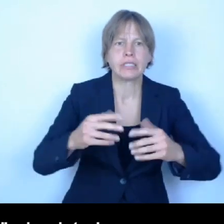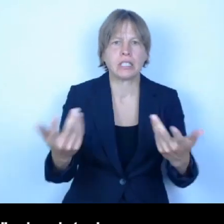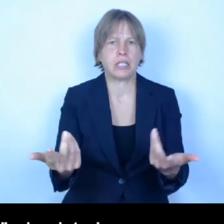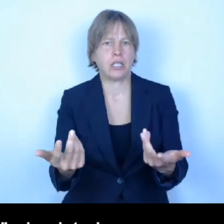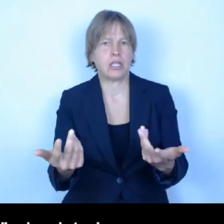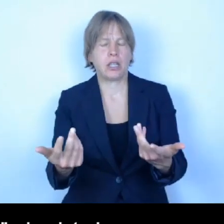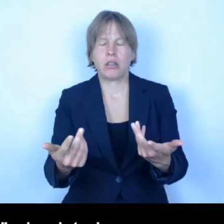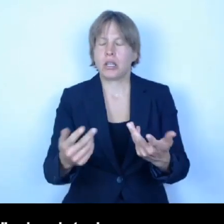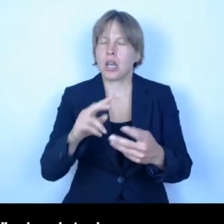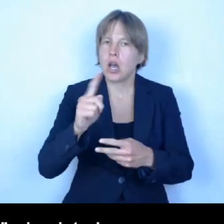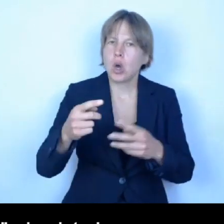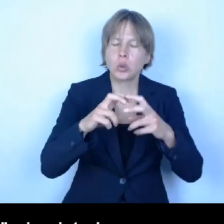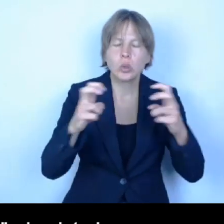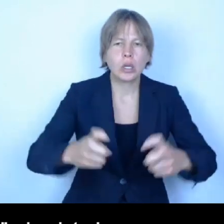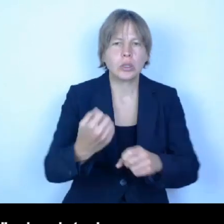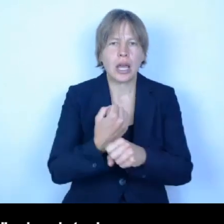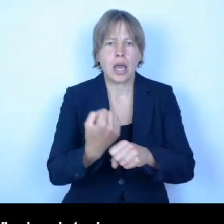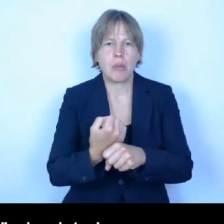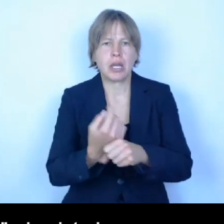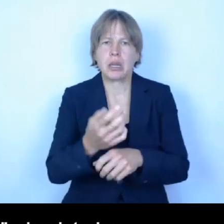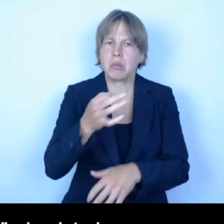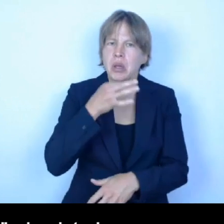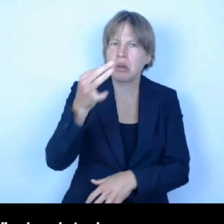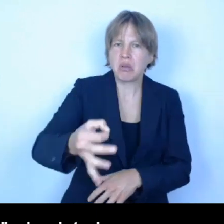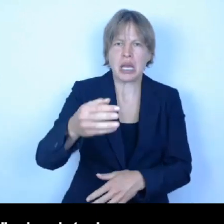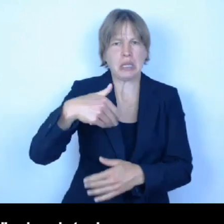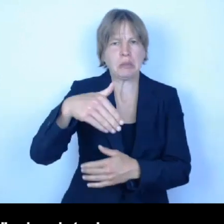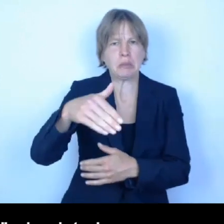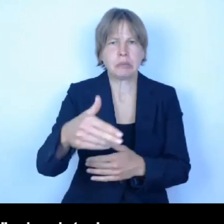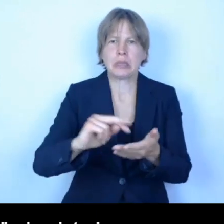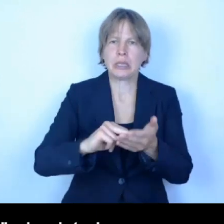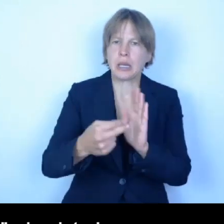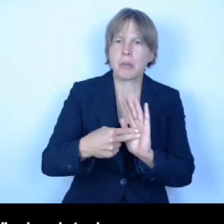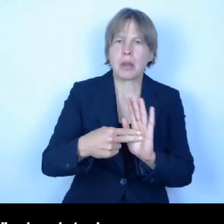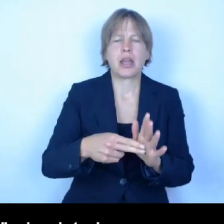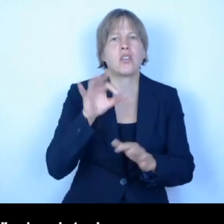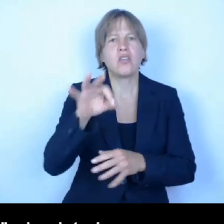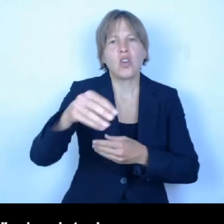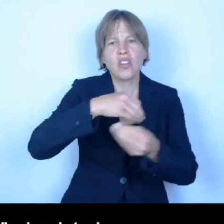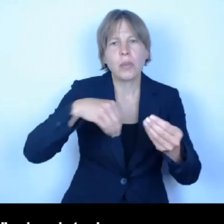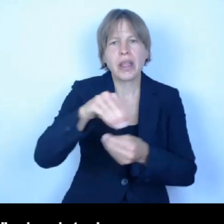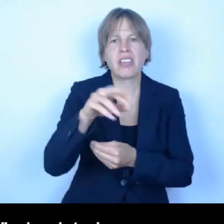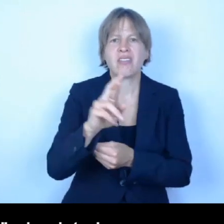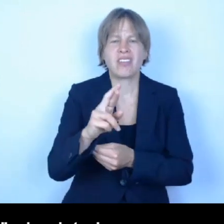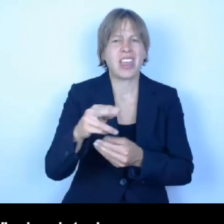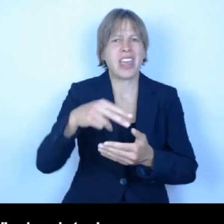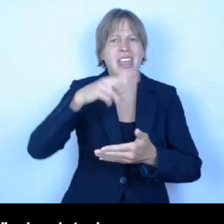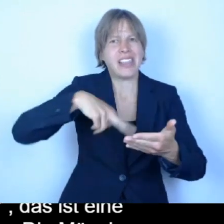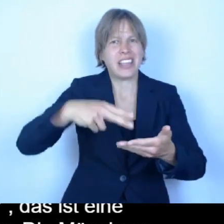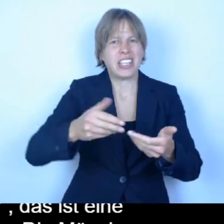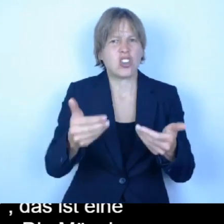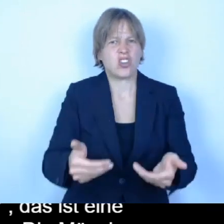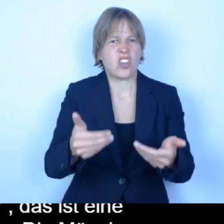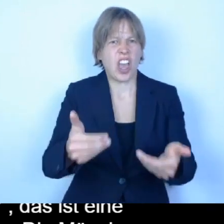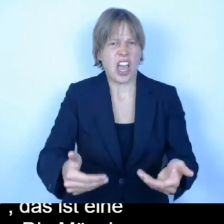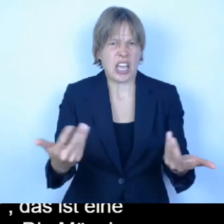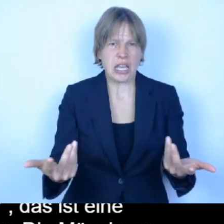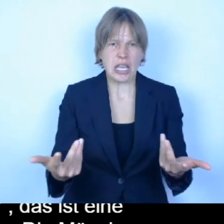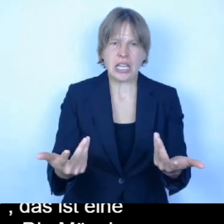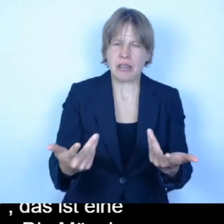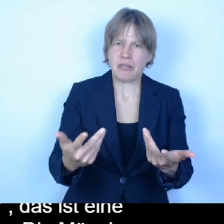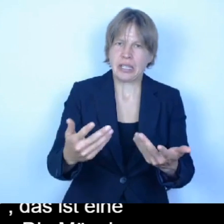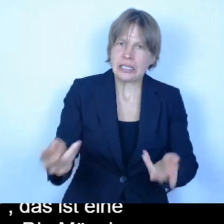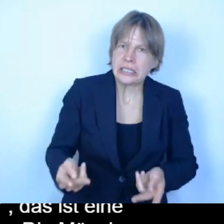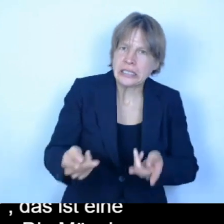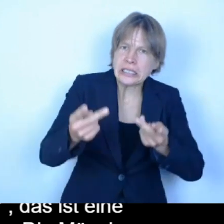die, ich sage nur das Stichwort Lesekick, Sie wissen es, Herr Siebler, wird es da ein verstärktes Engagement geben, weil ich denke, das ist ganz